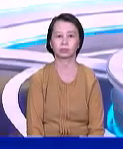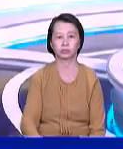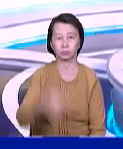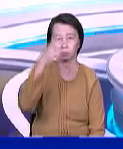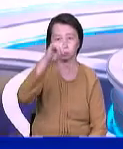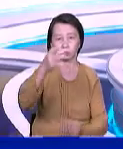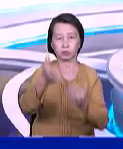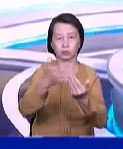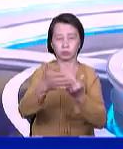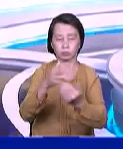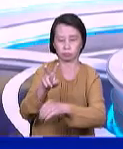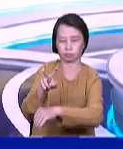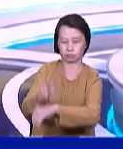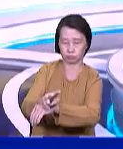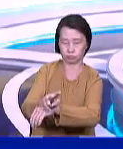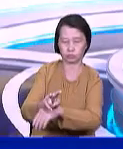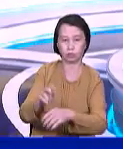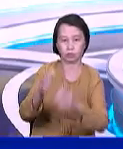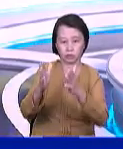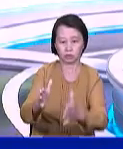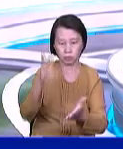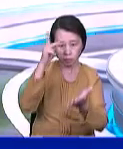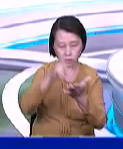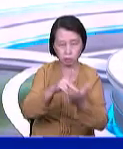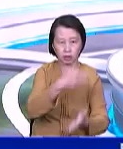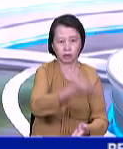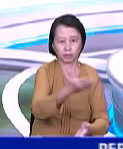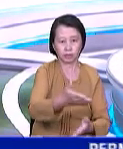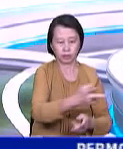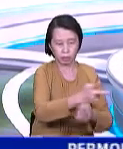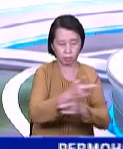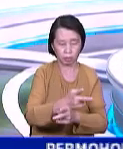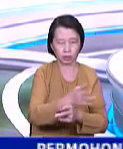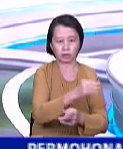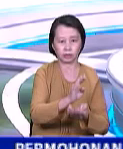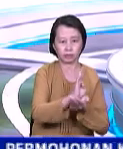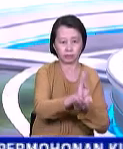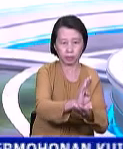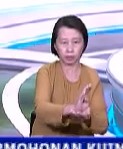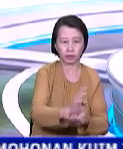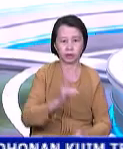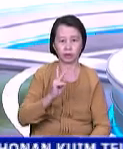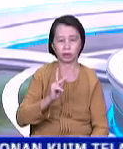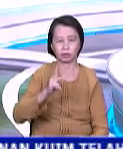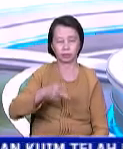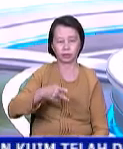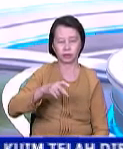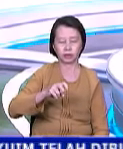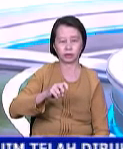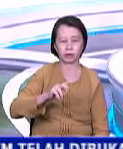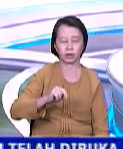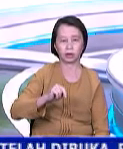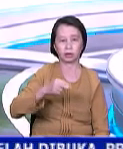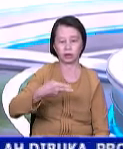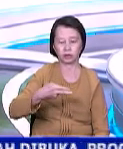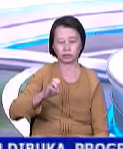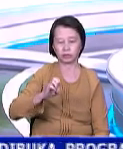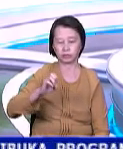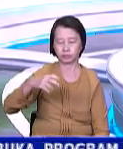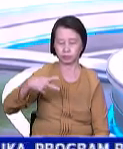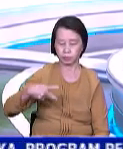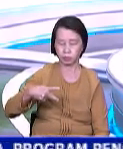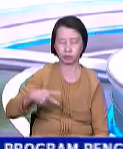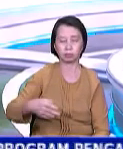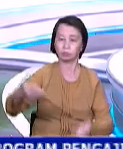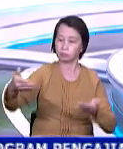hai bagi memudahkan Pemantauan dan pengguna mengenali barangan kawalan serta subsidi Kementerian Perdagangan dalam negeri dan hal-hal pengguna kepedean